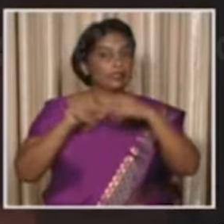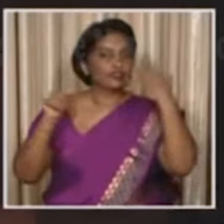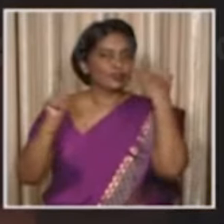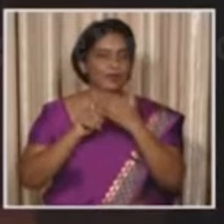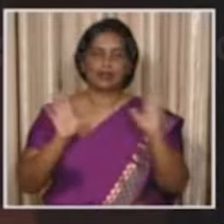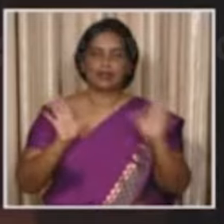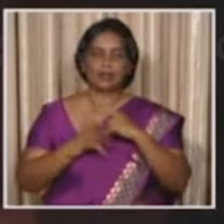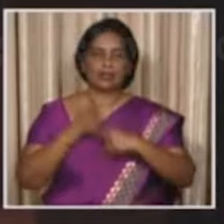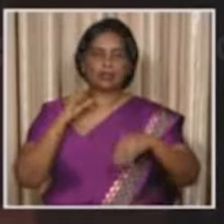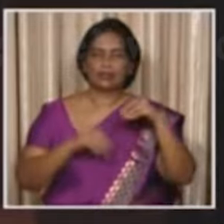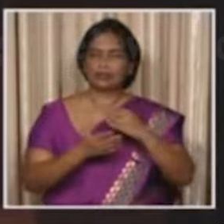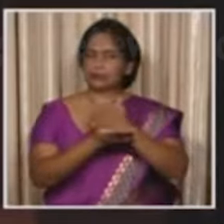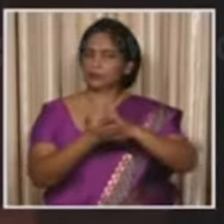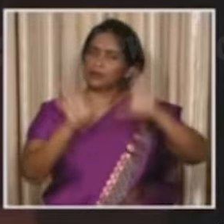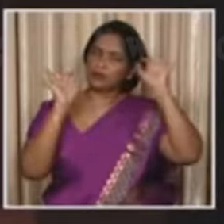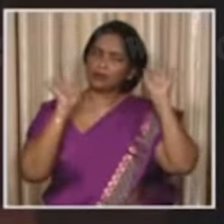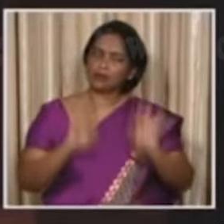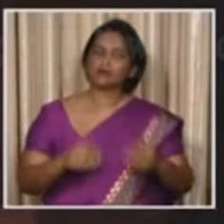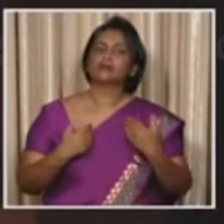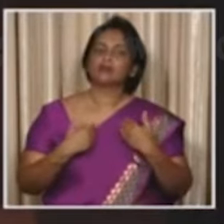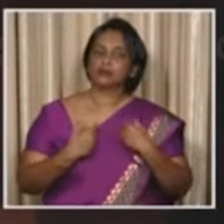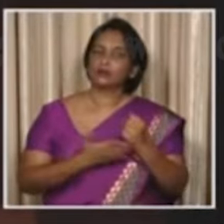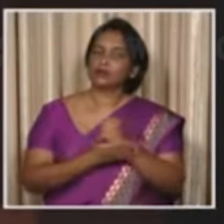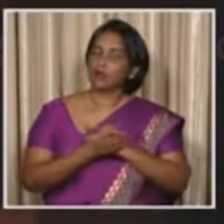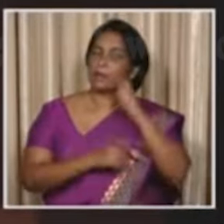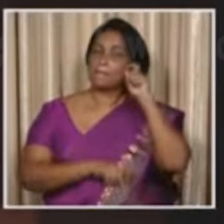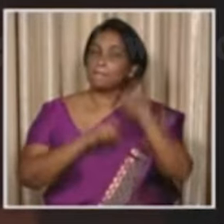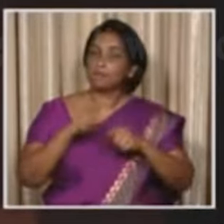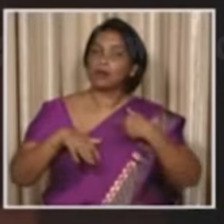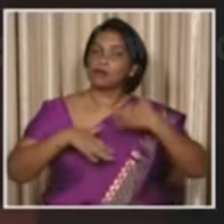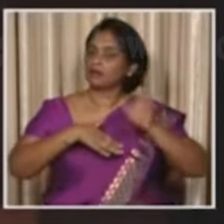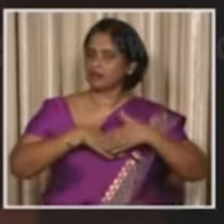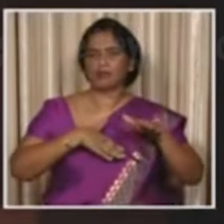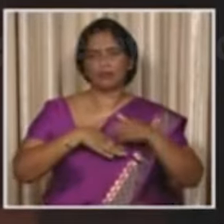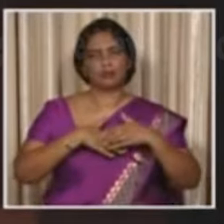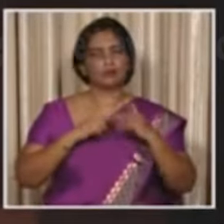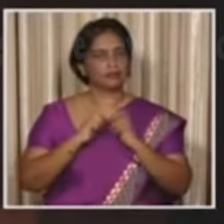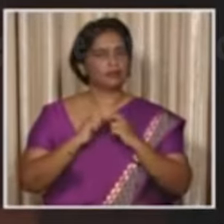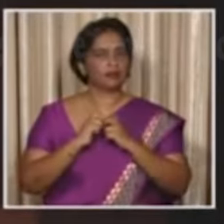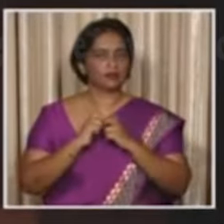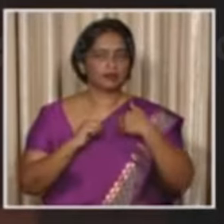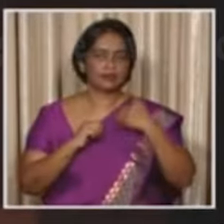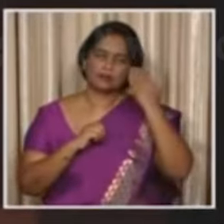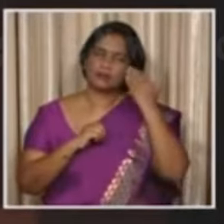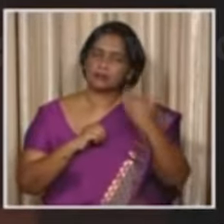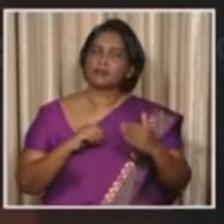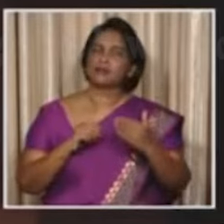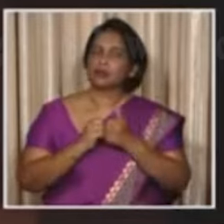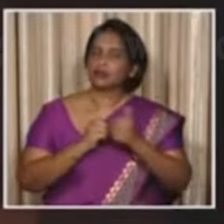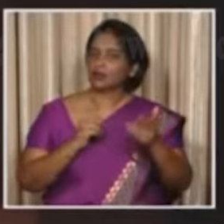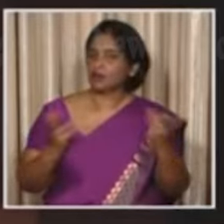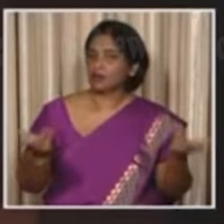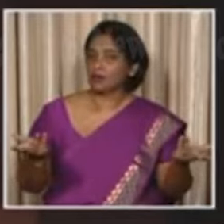මේක දේශපාලන බෙහෙදෙන් තොරව සියලුම ජනතාවට මුහුණ දෙන ප්‍රශ්නයක්. ඒසක් කරුණාකරලා මේකට ගන්න